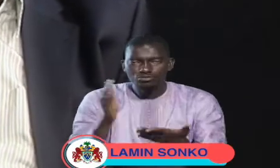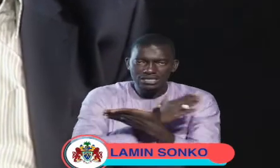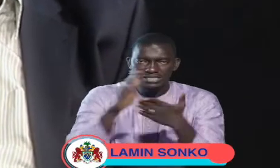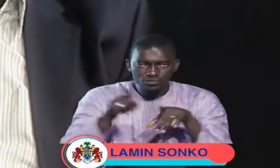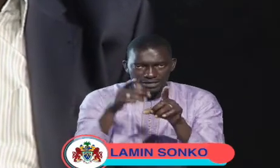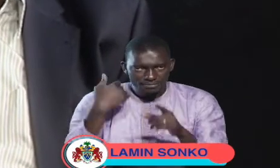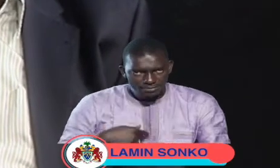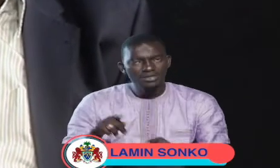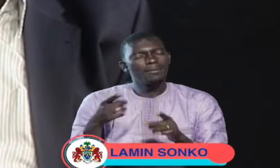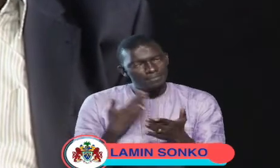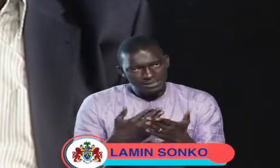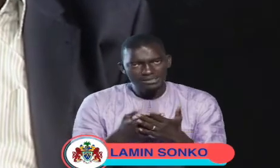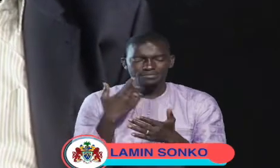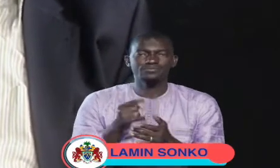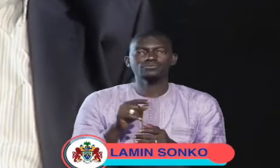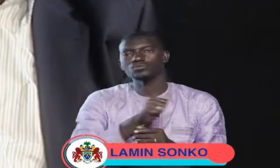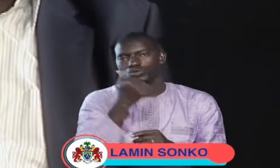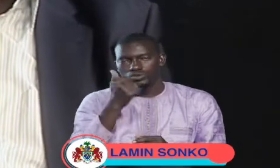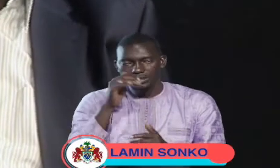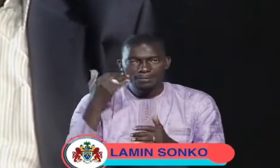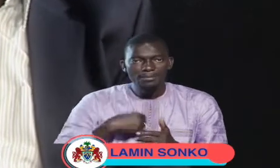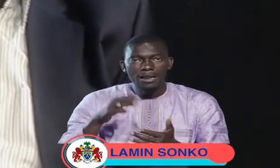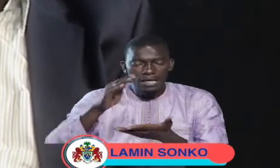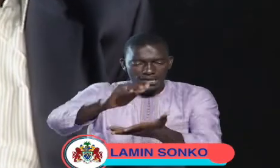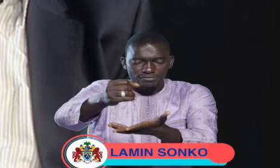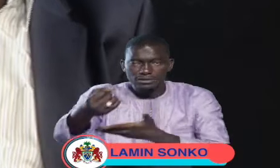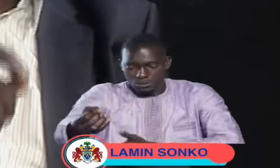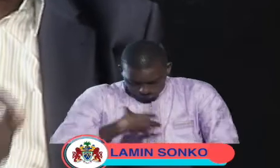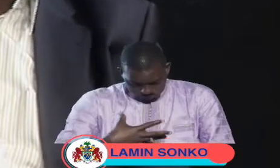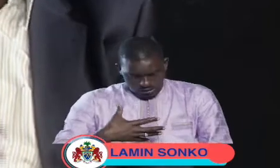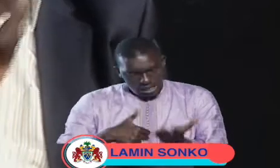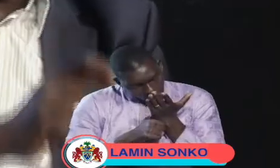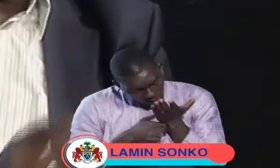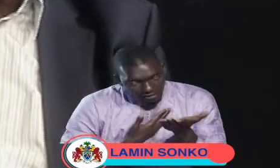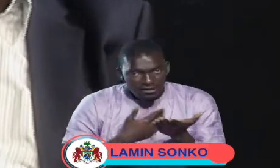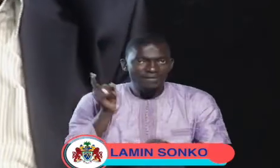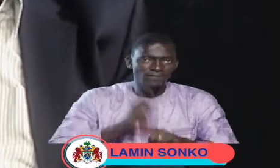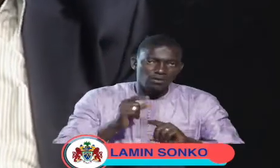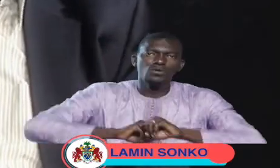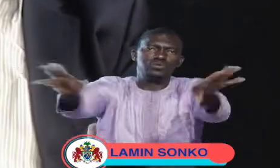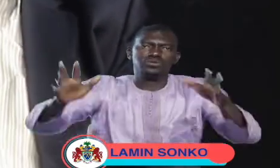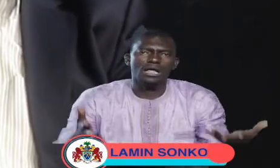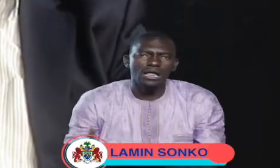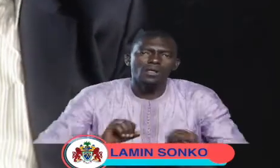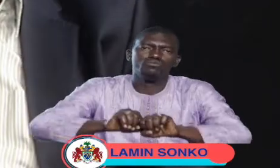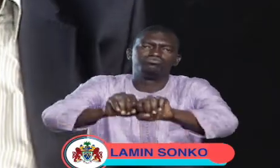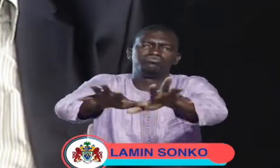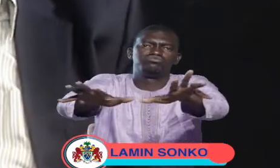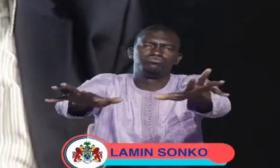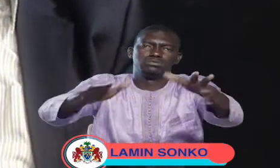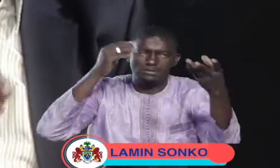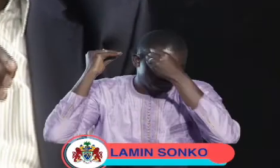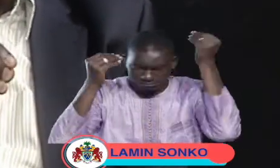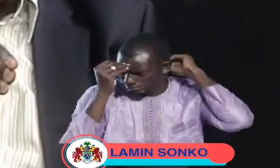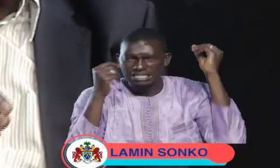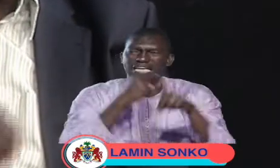ñu bari na su déggé audio yi luñu day def Babacar moy dañ ko dé xéx té koko xéx ko da def ko xéx kenen ko da def ko yoni kenen bo jaxass bi commencé na to